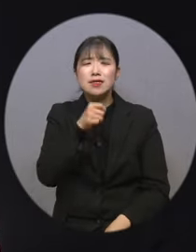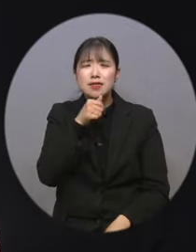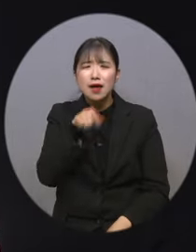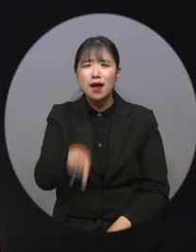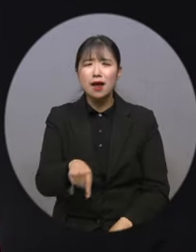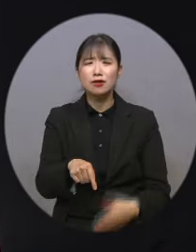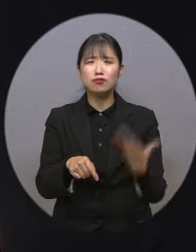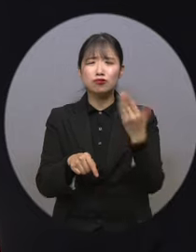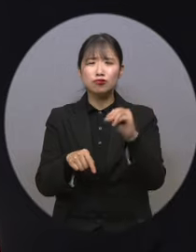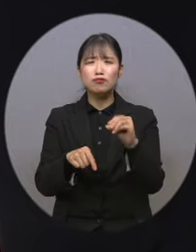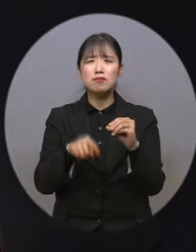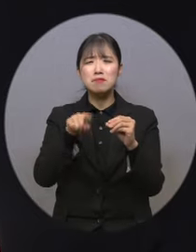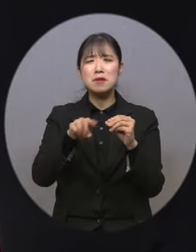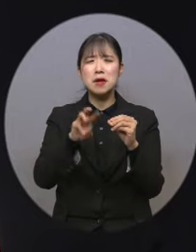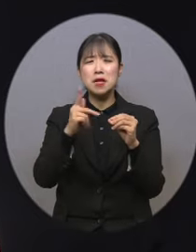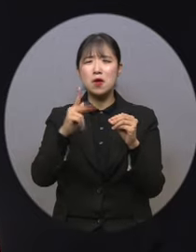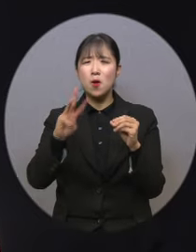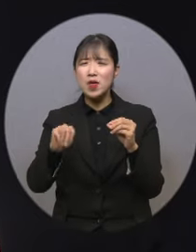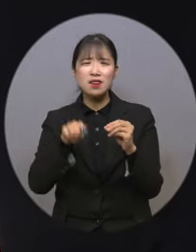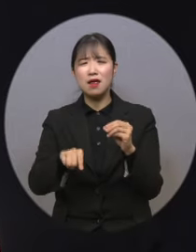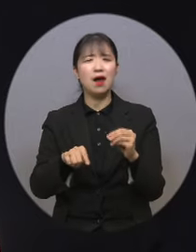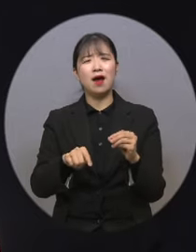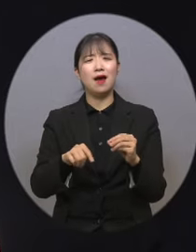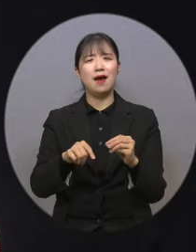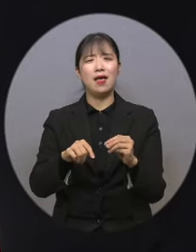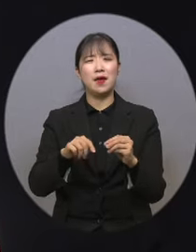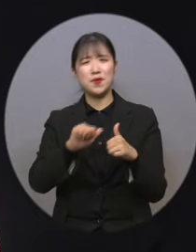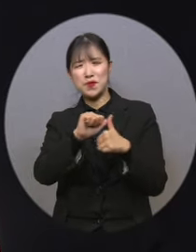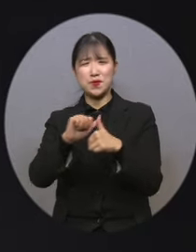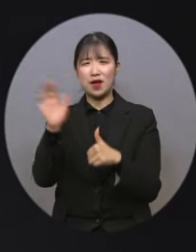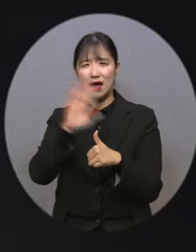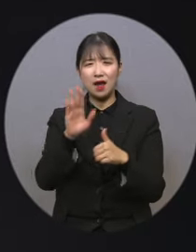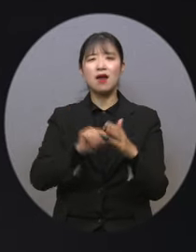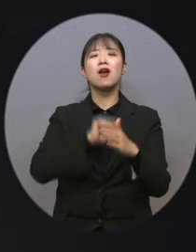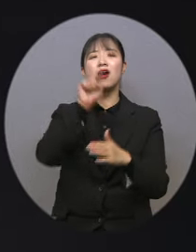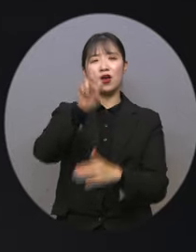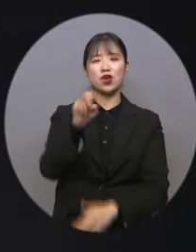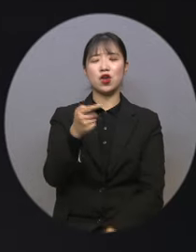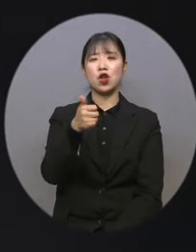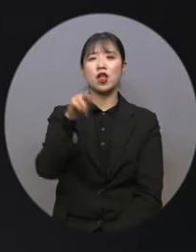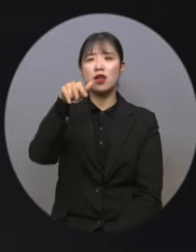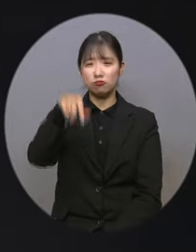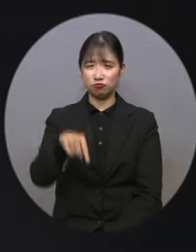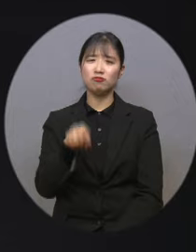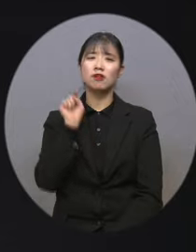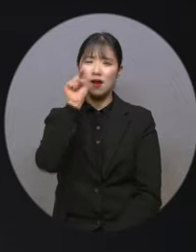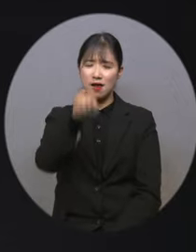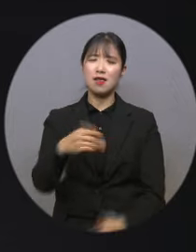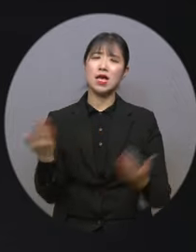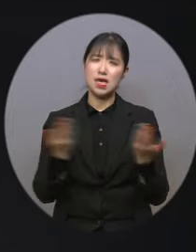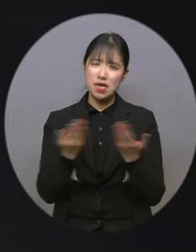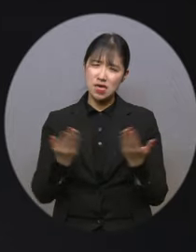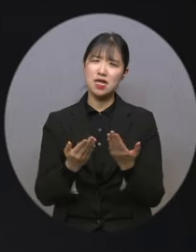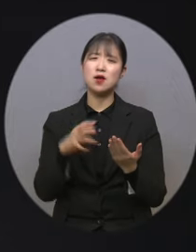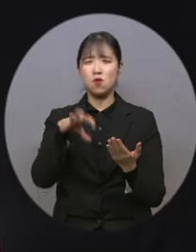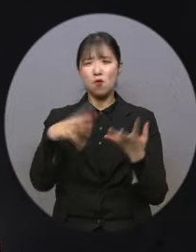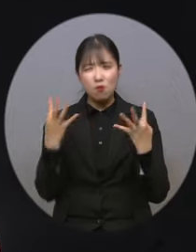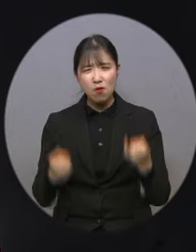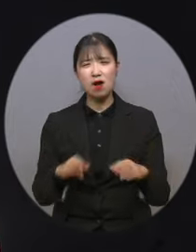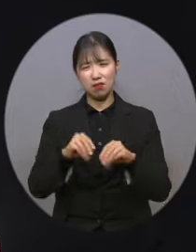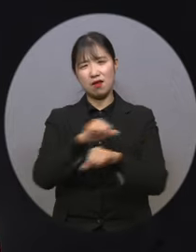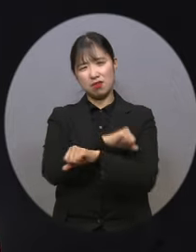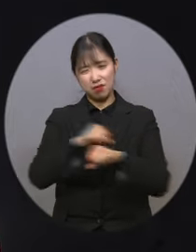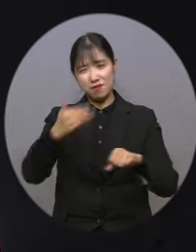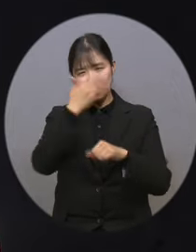이구만 제 국회의원도 안에서 아옹다옹 할게 아니라 저희 연해주 로 가서 그 일자리 딱 놓고 할 일이 많잖아요 그래서 우리의